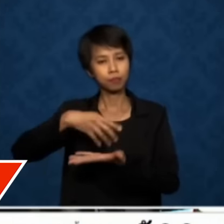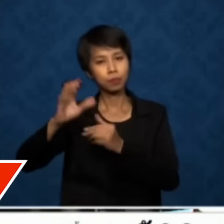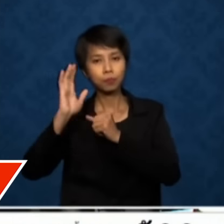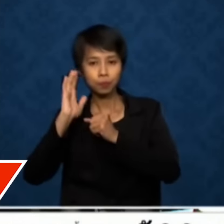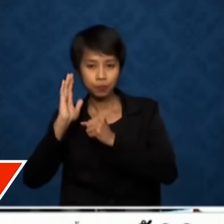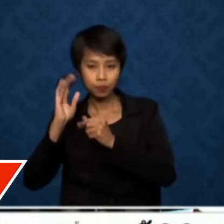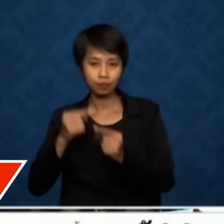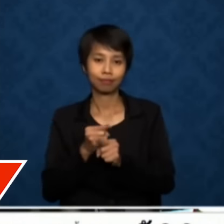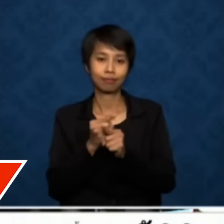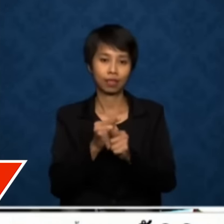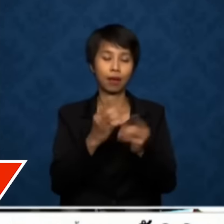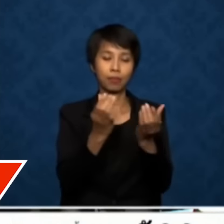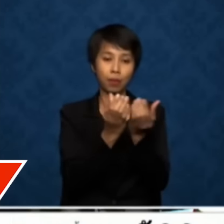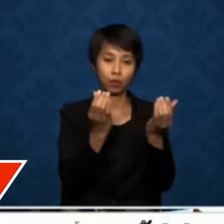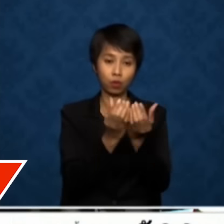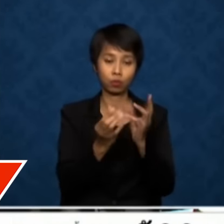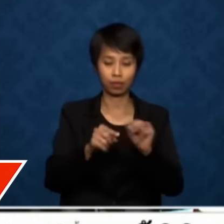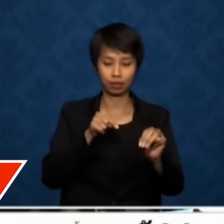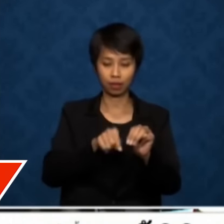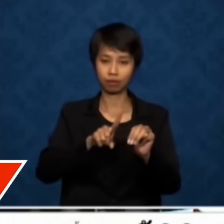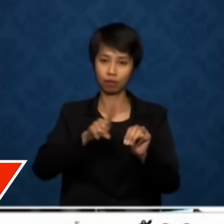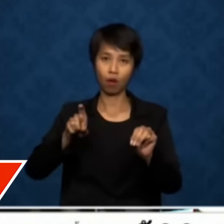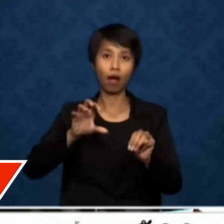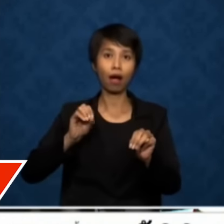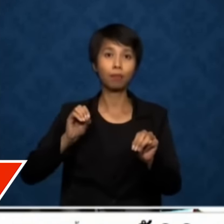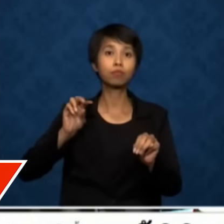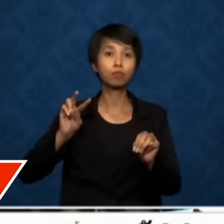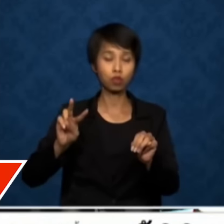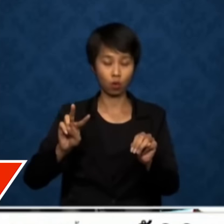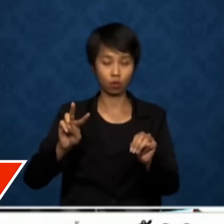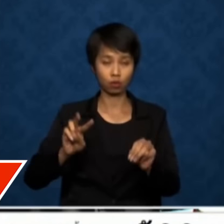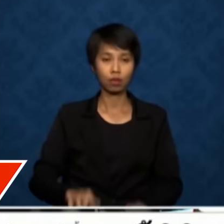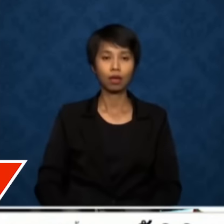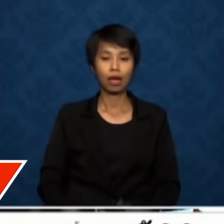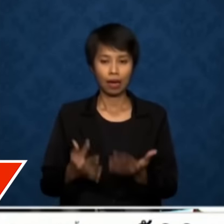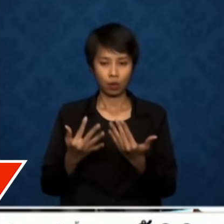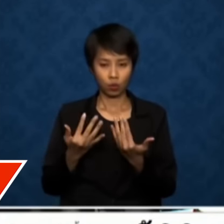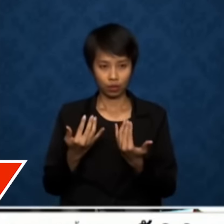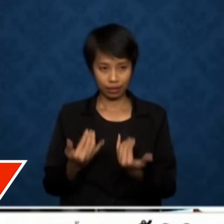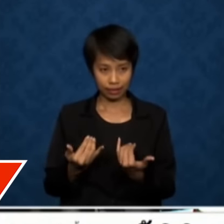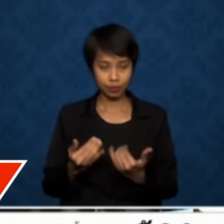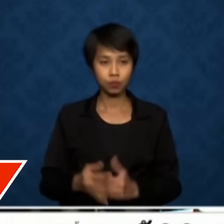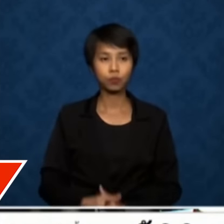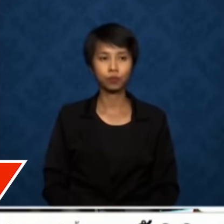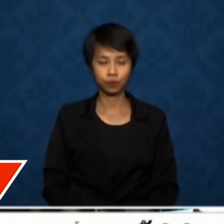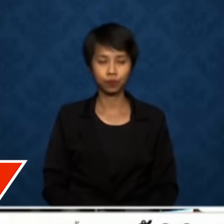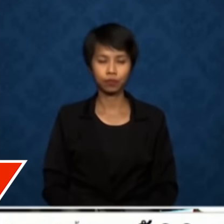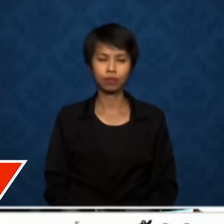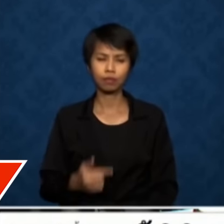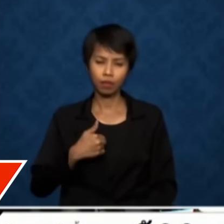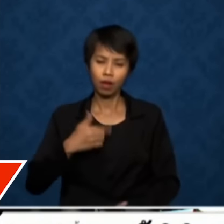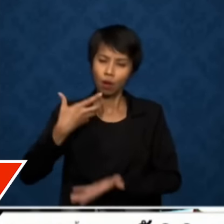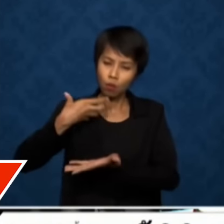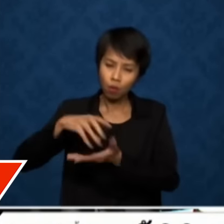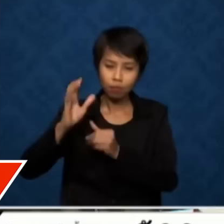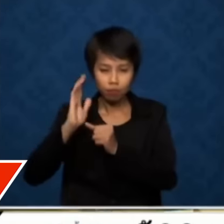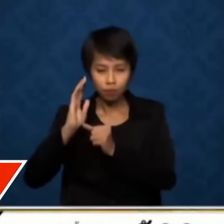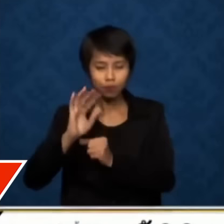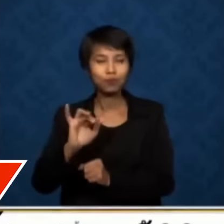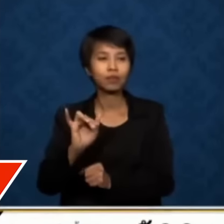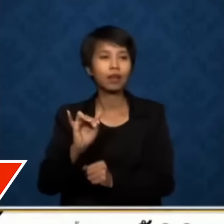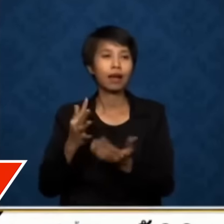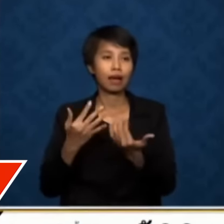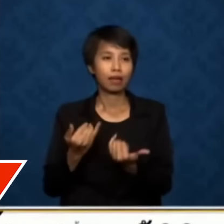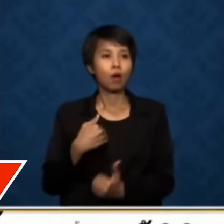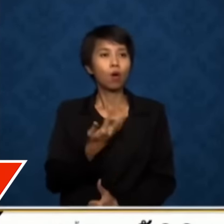ามรัฐธรรมนูญมาตรา152วันนี้ครับที่ไม่มีการลงมตินะครับก่อนที่ผมจะอภิปรายต่อไปเนี่ยผมคงต้องขออนุญ